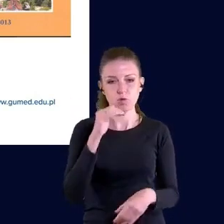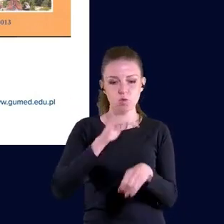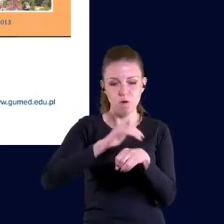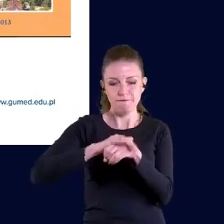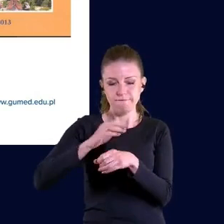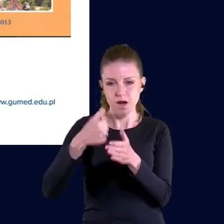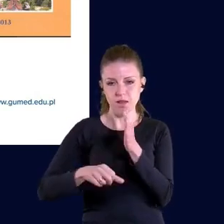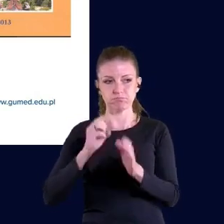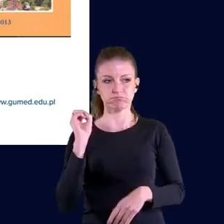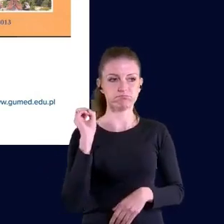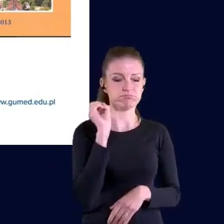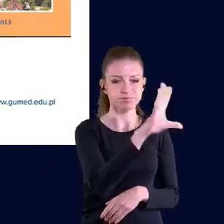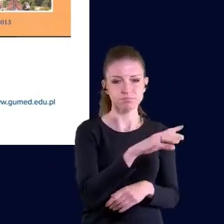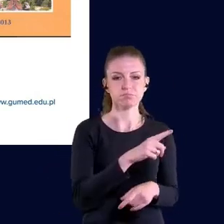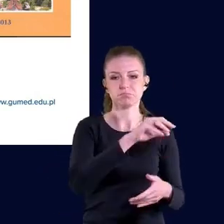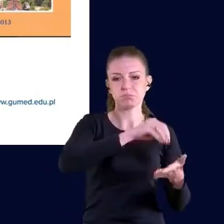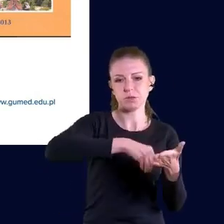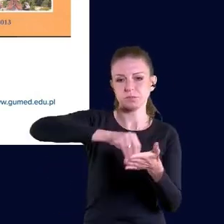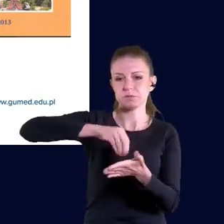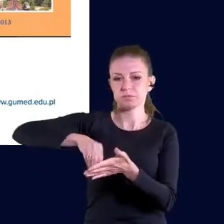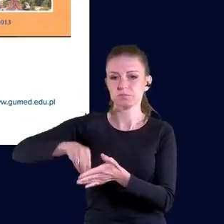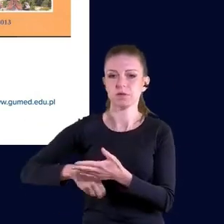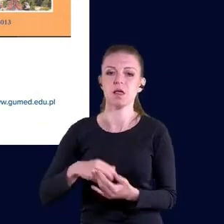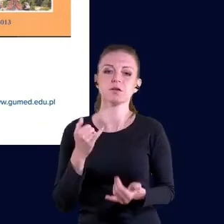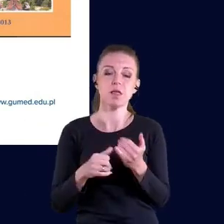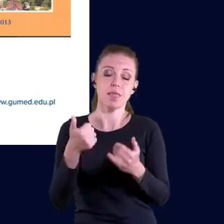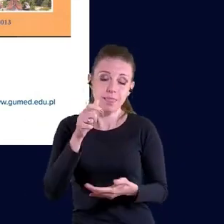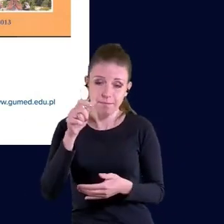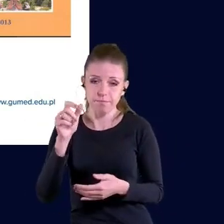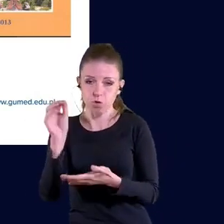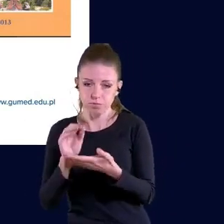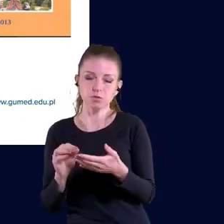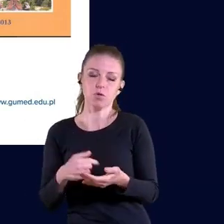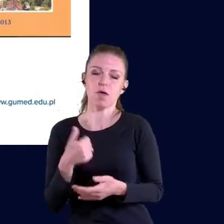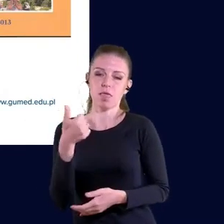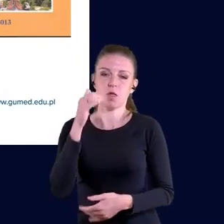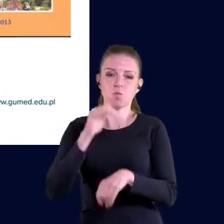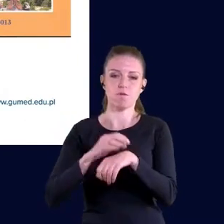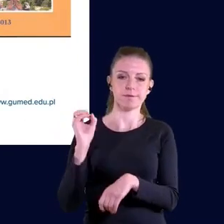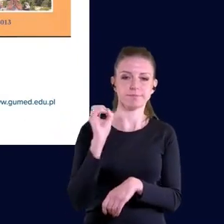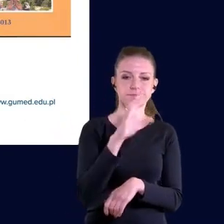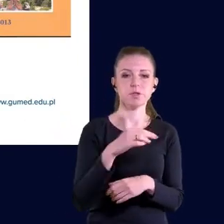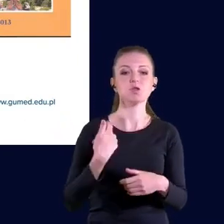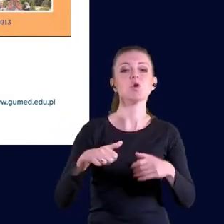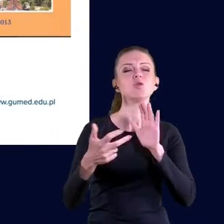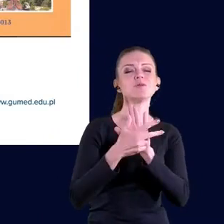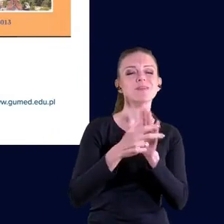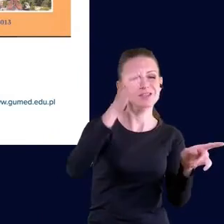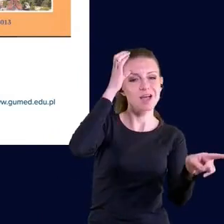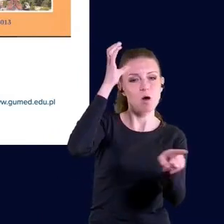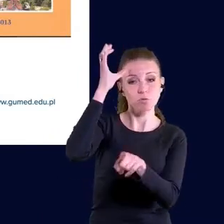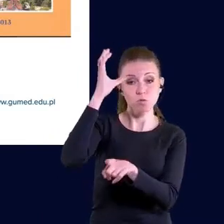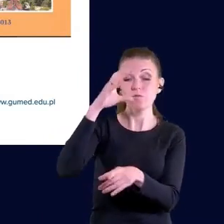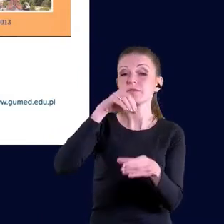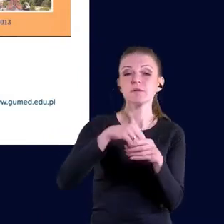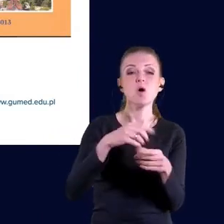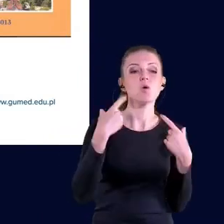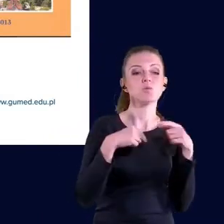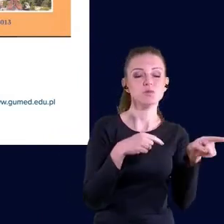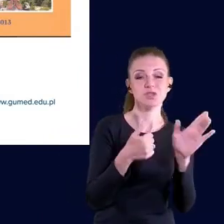monografii obowiązuje jedna umowa na 118 torów 16 było takich którzy